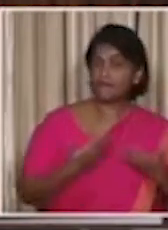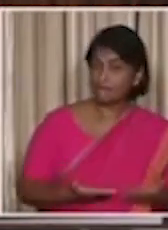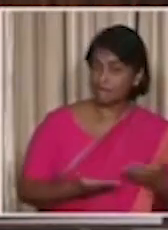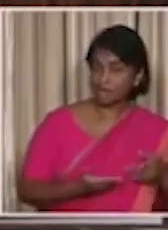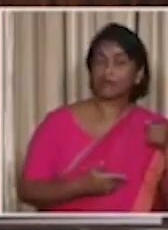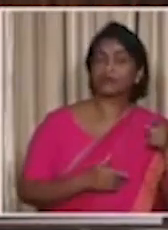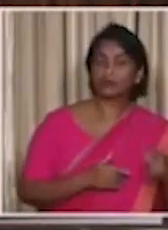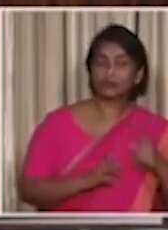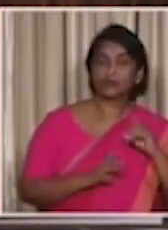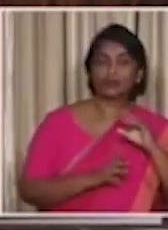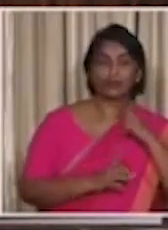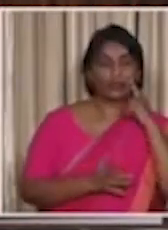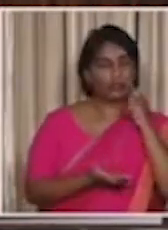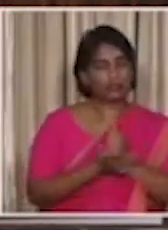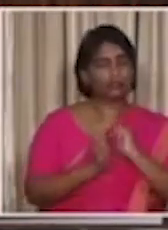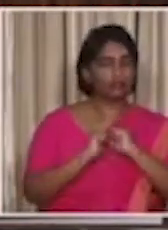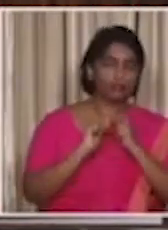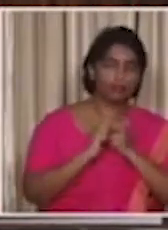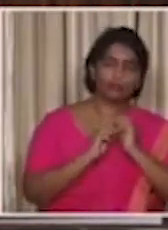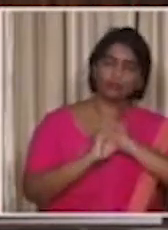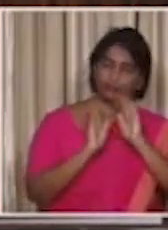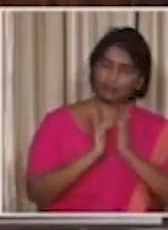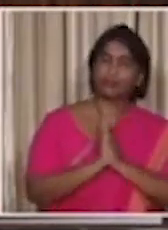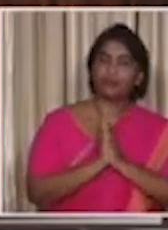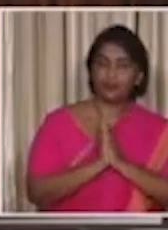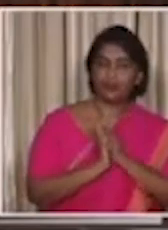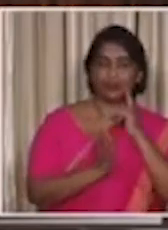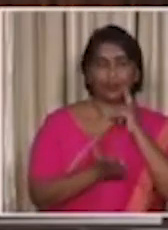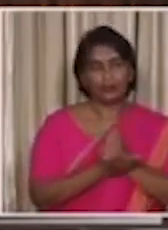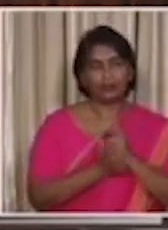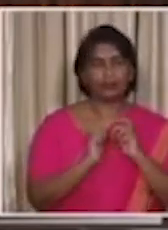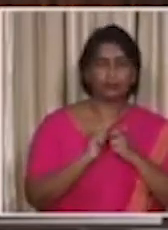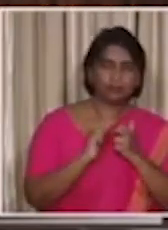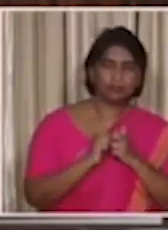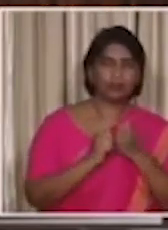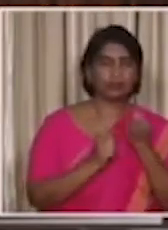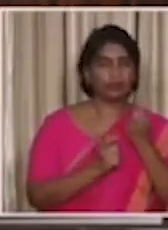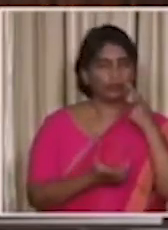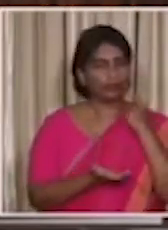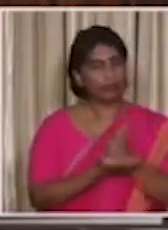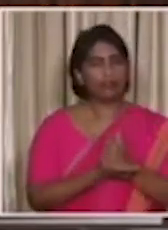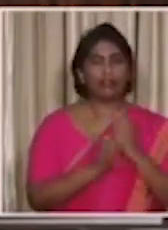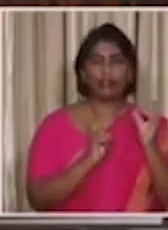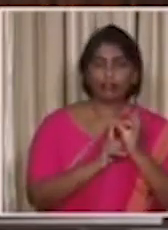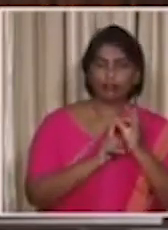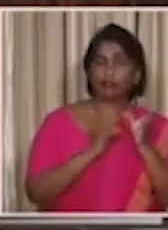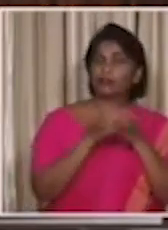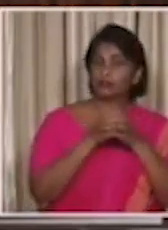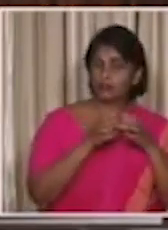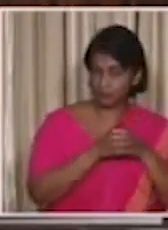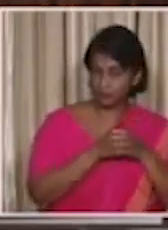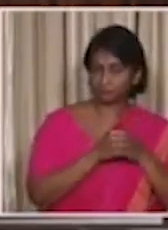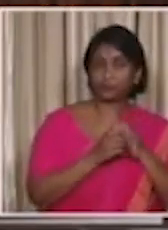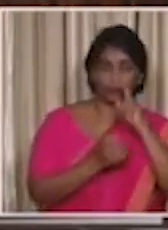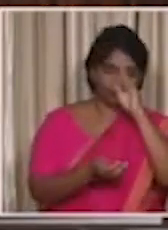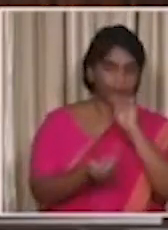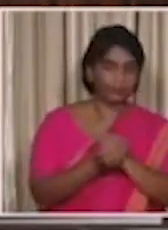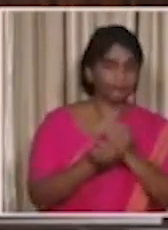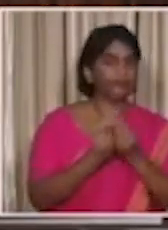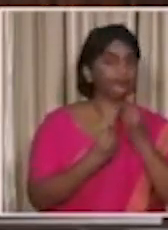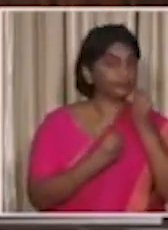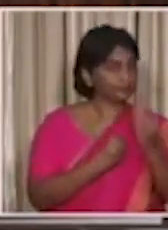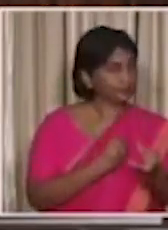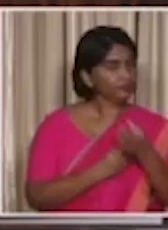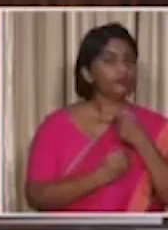වර්තමානයේ සියලු දුෂ්කරතා මැද වුණත් අබල දුබල ආර්ථිකයකින් බැටකන දිලු කණ්ඩායම් වලට රැකවරණ ලබා